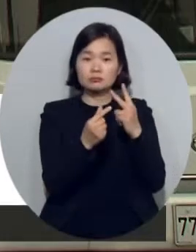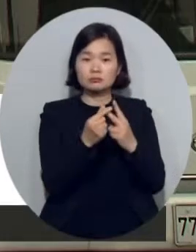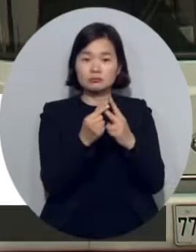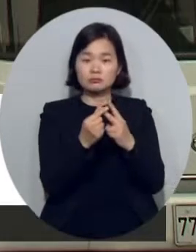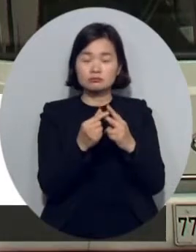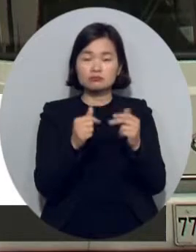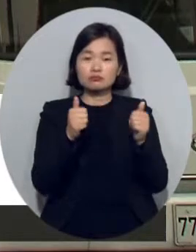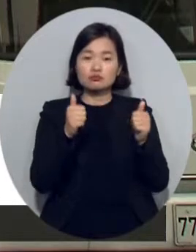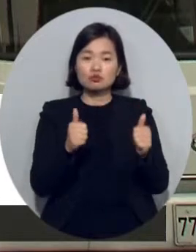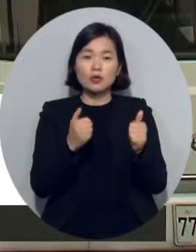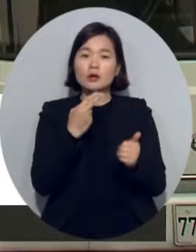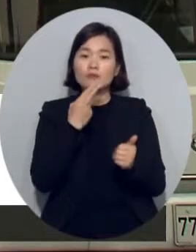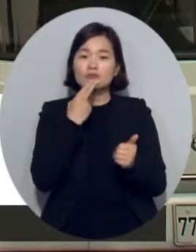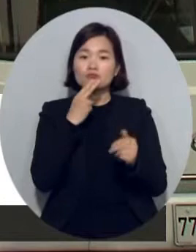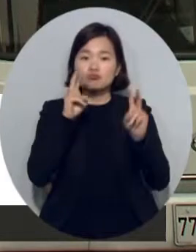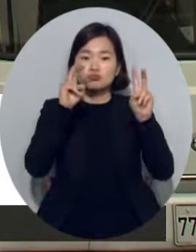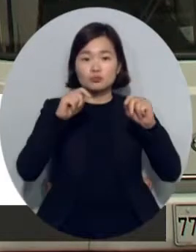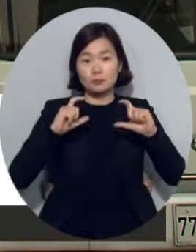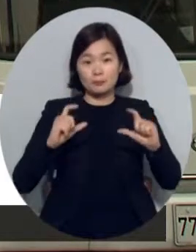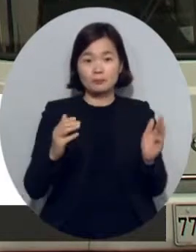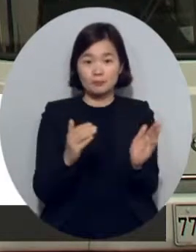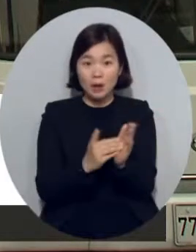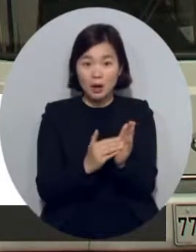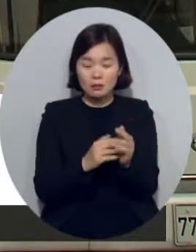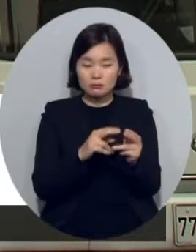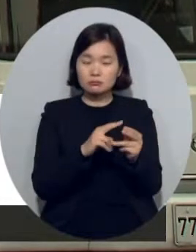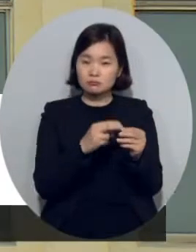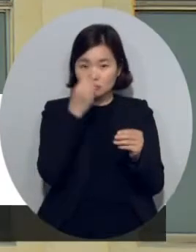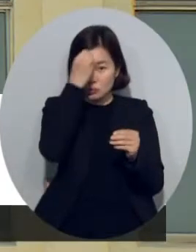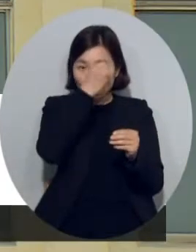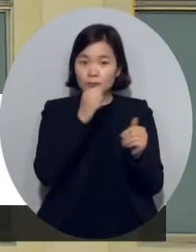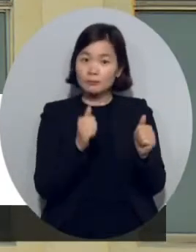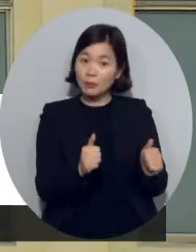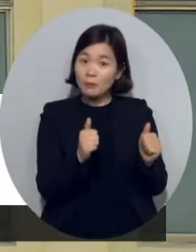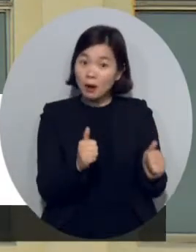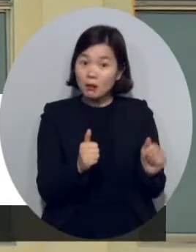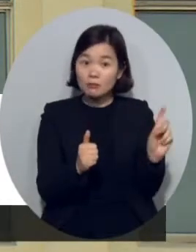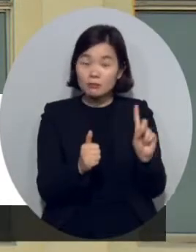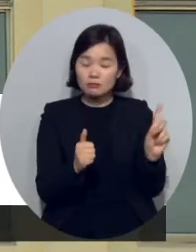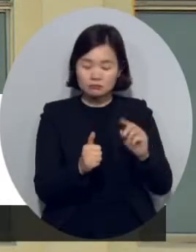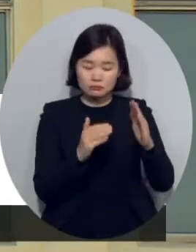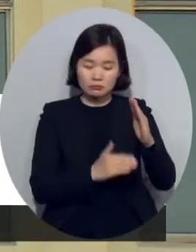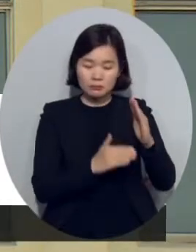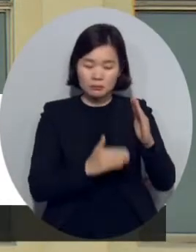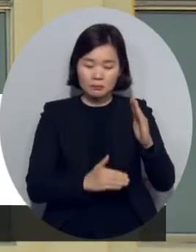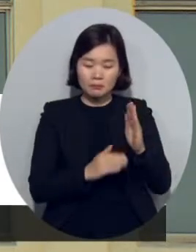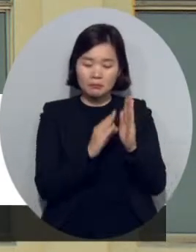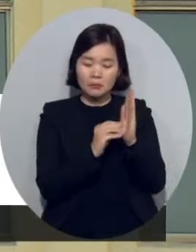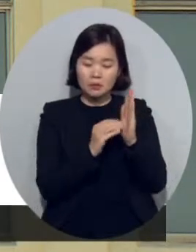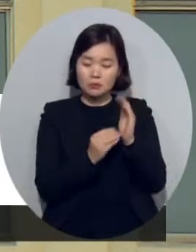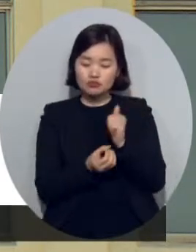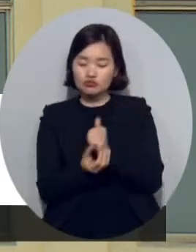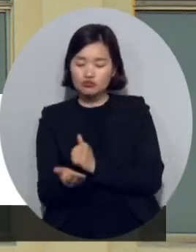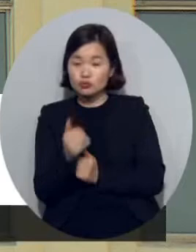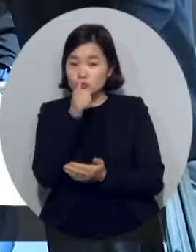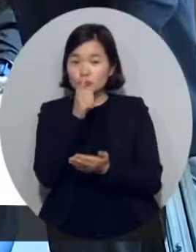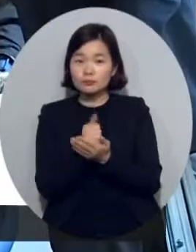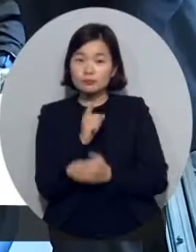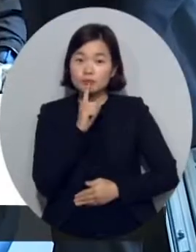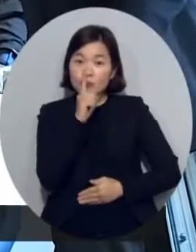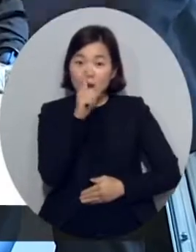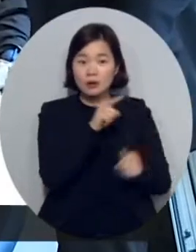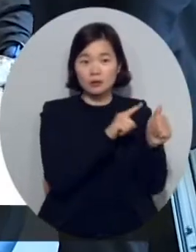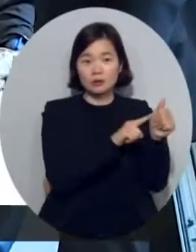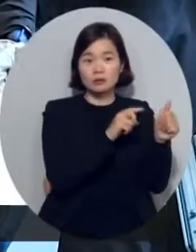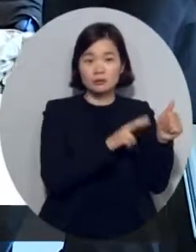선고받았습니다 대구고등법원 형사 2부 양형 이 판사는 공무상 비밀 누설 혐의로 기소된 전 경무관 a